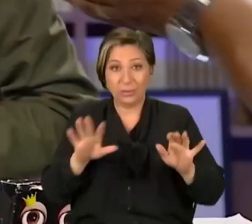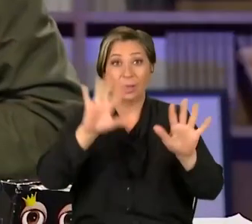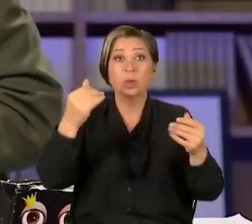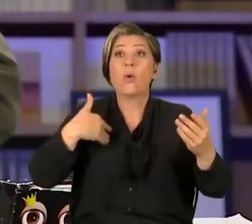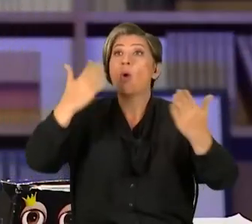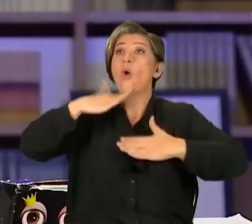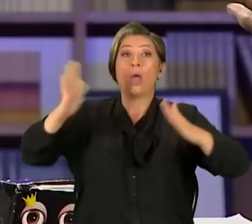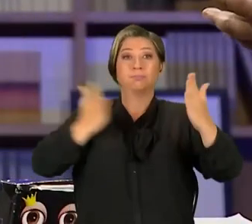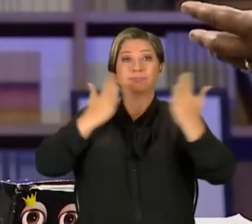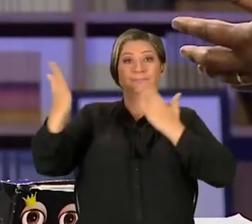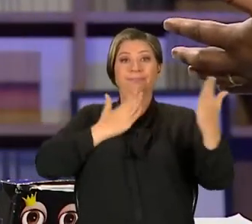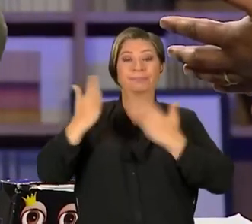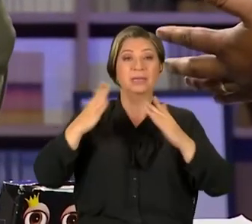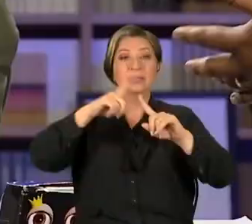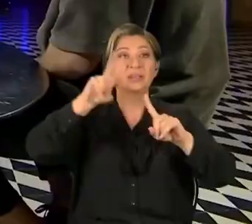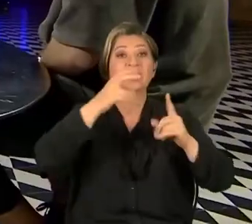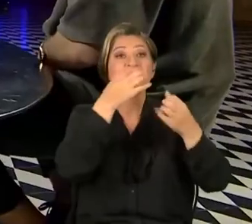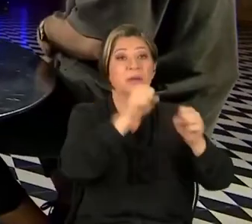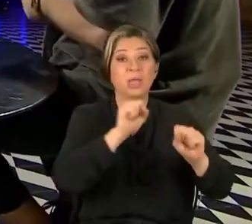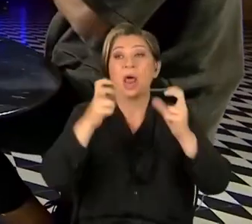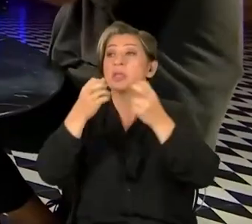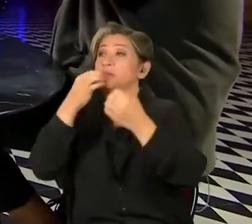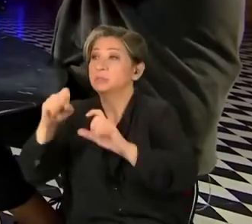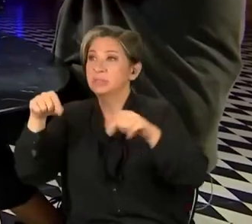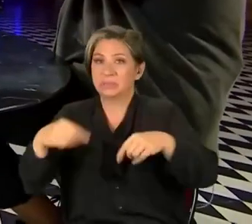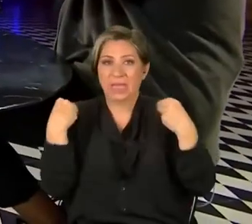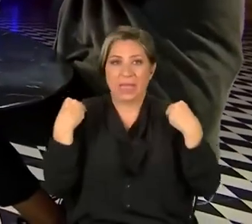herkes biz yoksaydı ki ne televizyon yerin adı şarkılarımızda